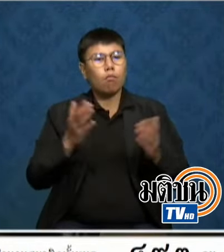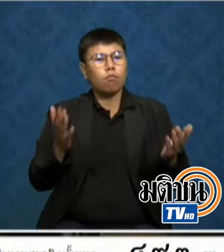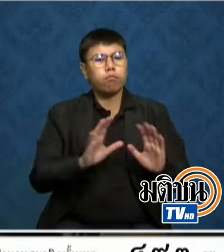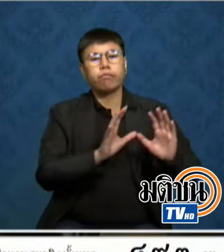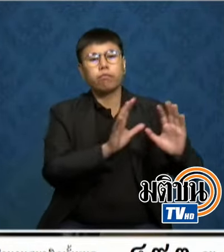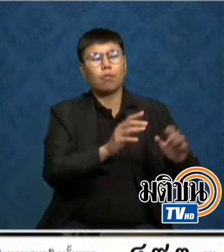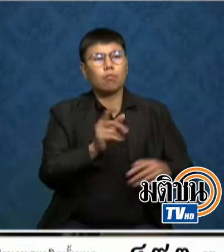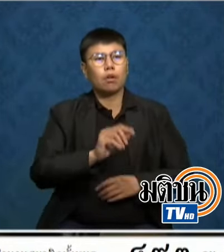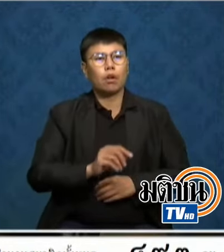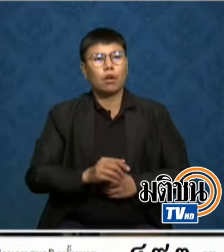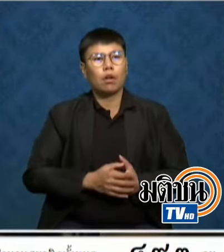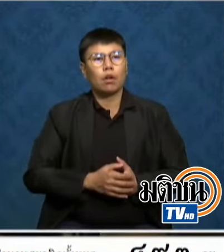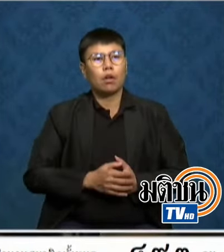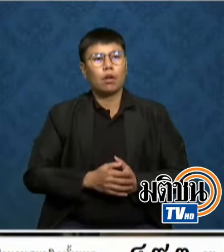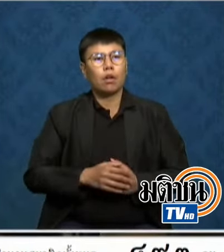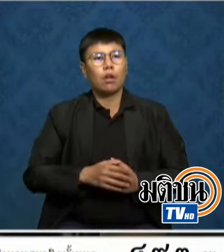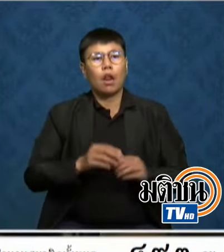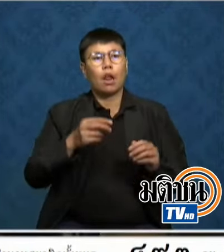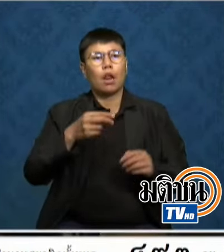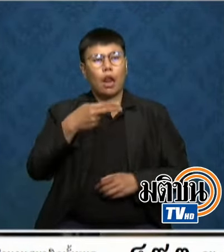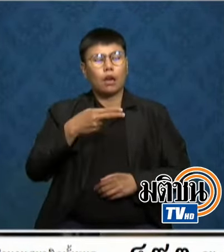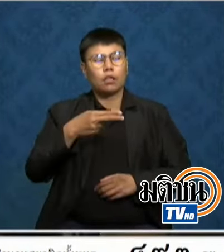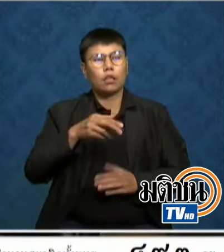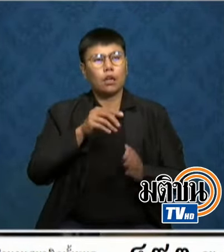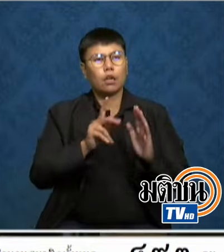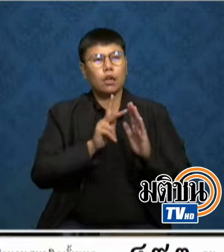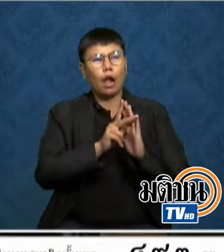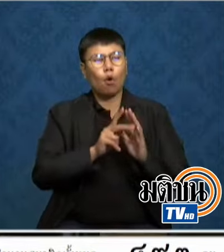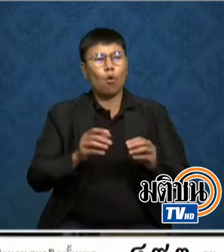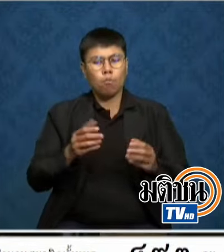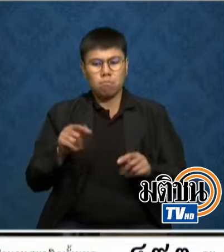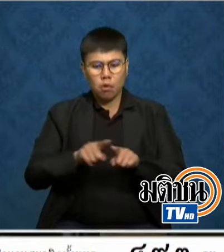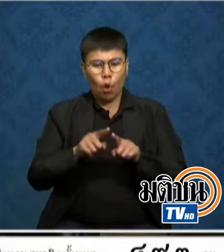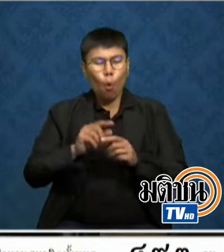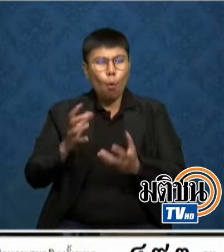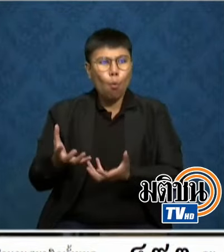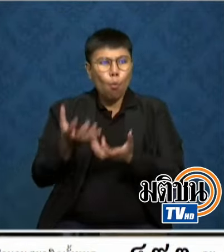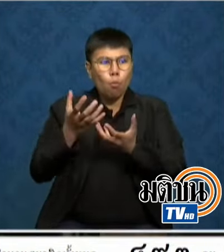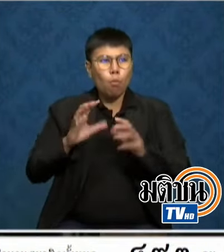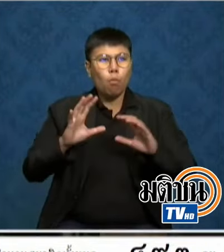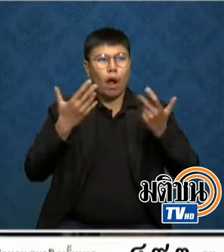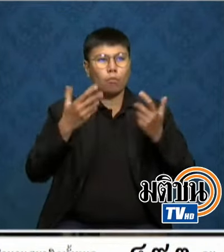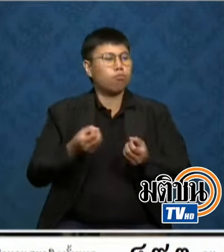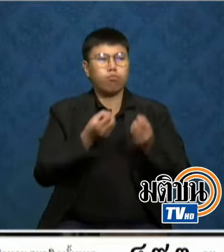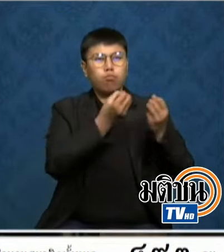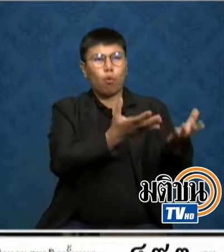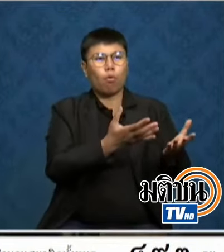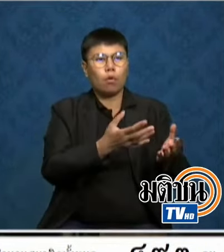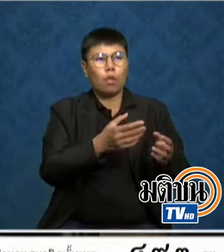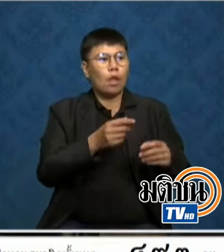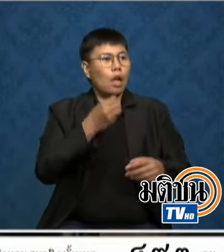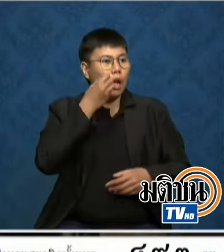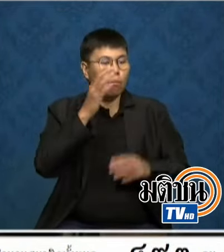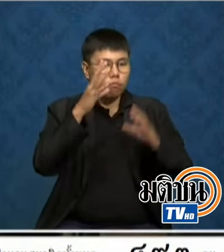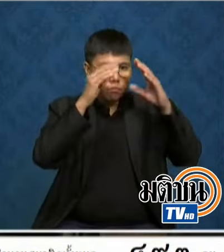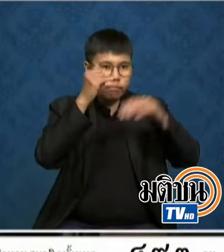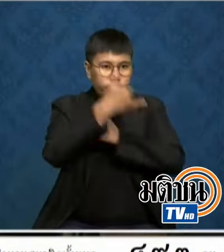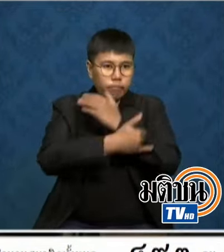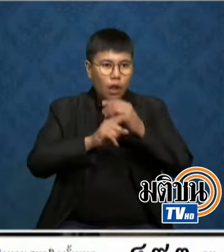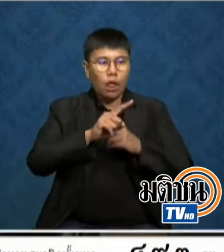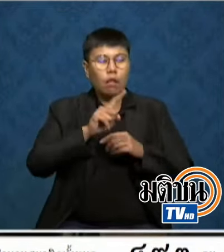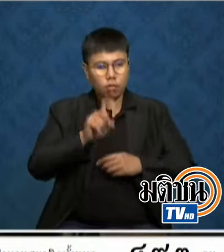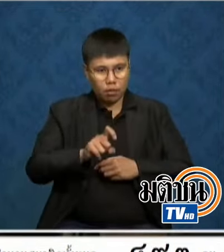กลับ non refoulement หลักการที่ยังอยู่ในพระราชบัญญัติอุ้มหายที่เรามีอยู่ว่าเราจะไม่ส่งคนกลับไปตายตอนนี้ชีวิตของคน